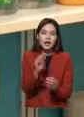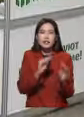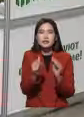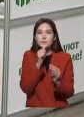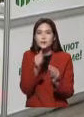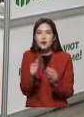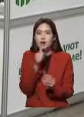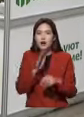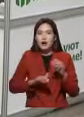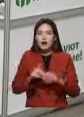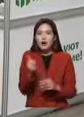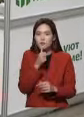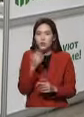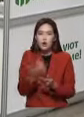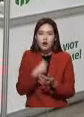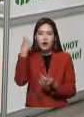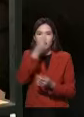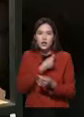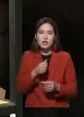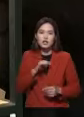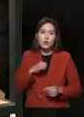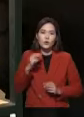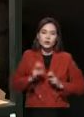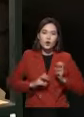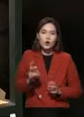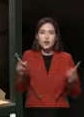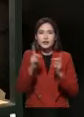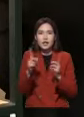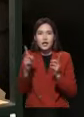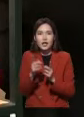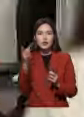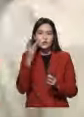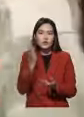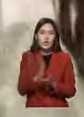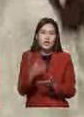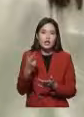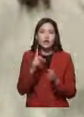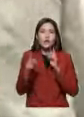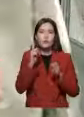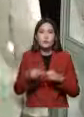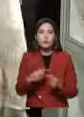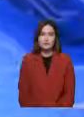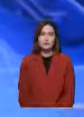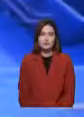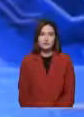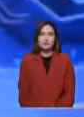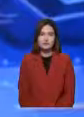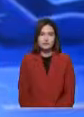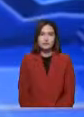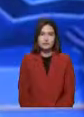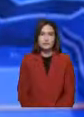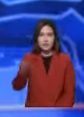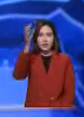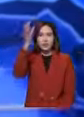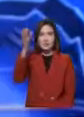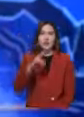Айта кетейік, кәсіпкерлер жыл сайын еліміздің түрлі алаңдарында кездесу ұйымдастырады. Айгерім Пернебек, Әсет Еленбаев, Астана Таймс, Алматы. Білім